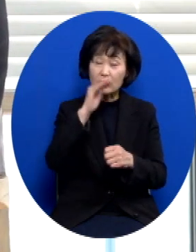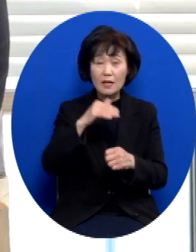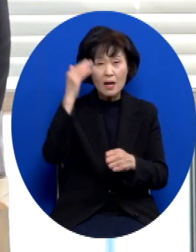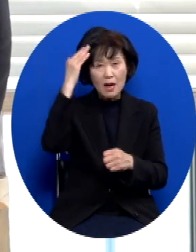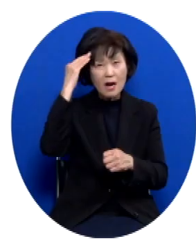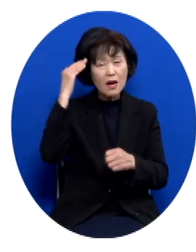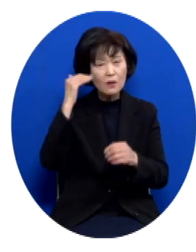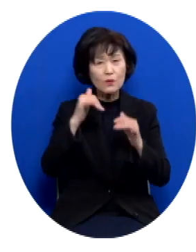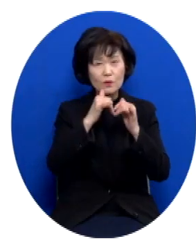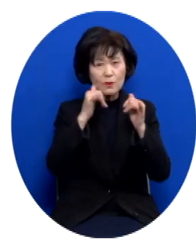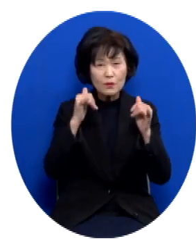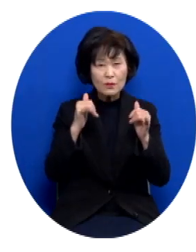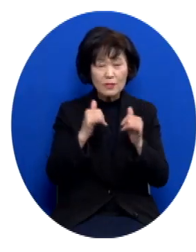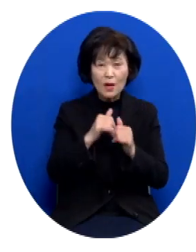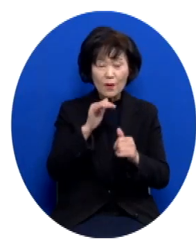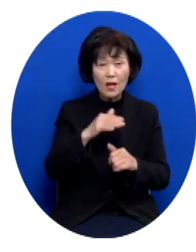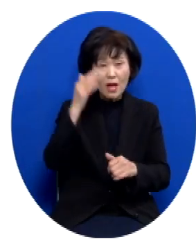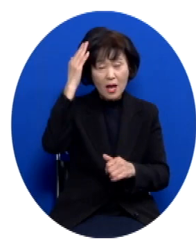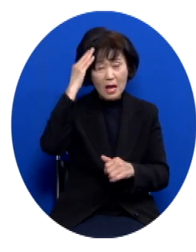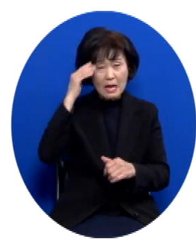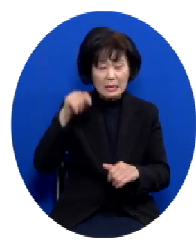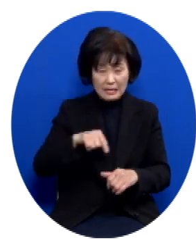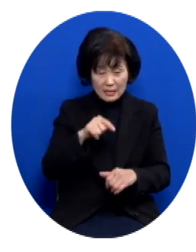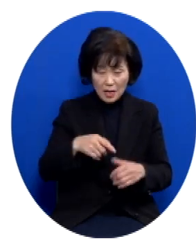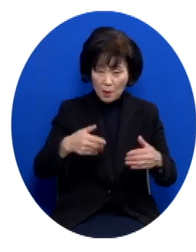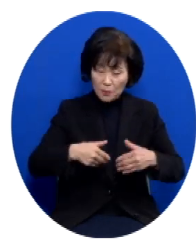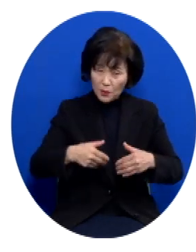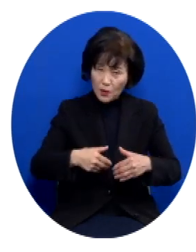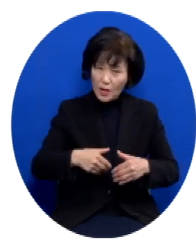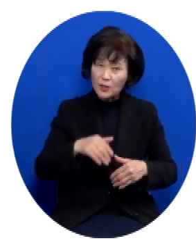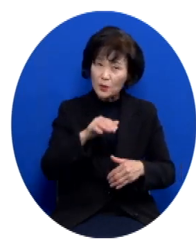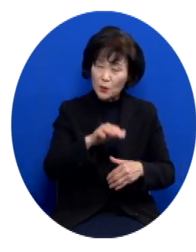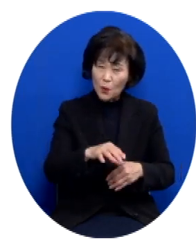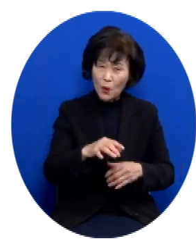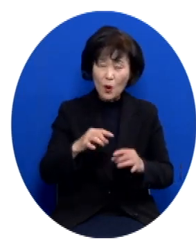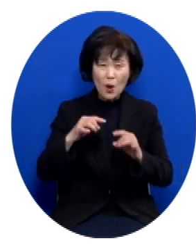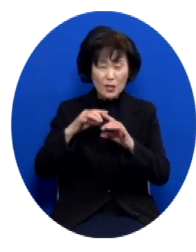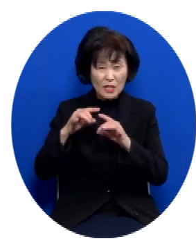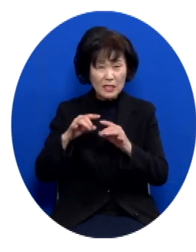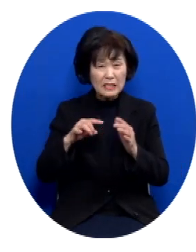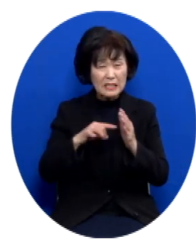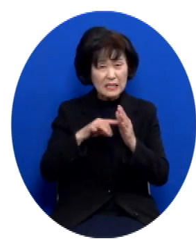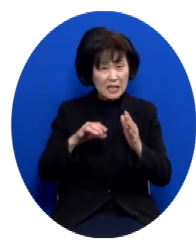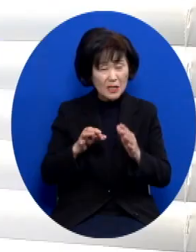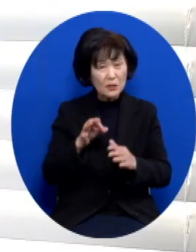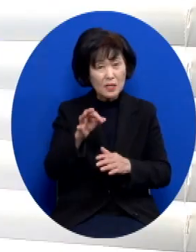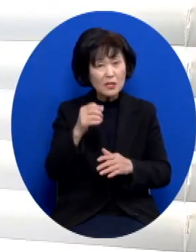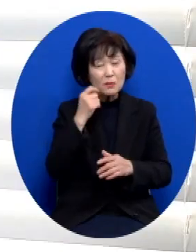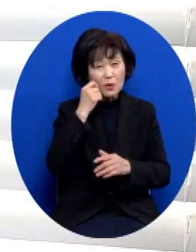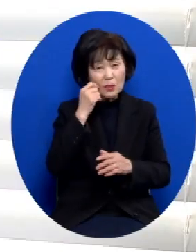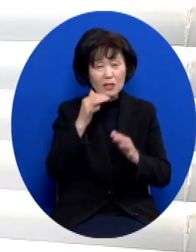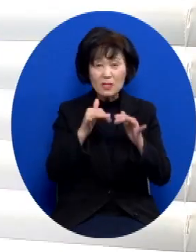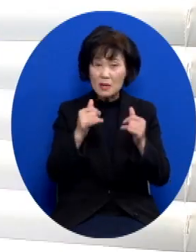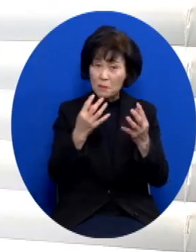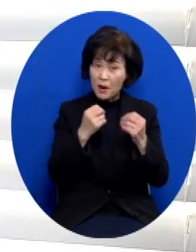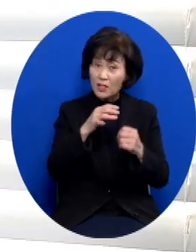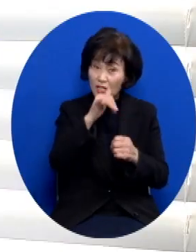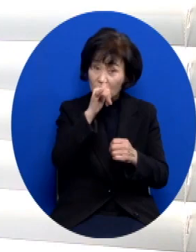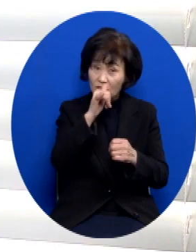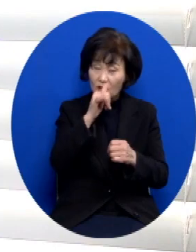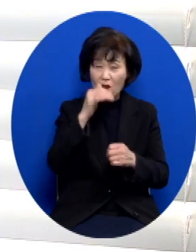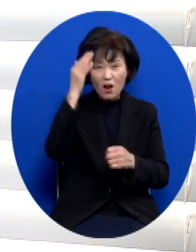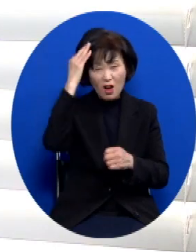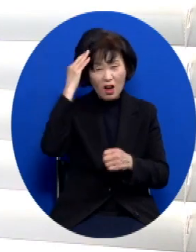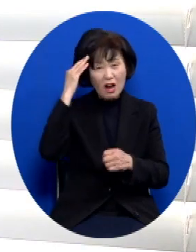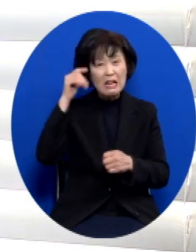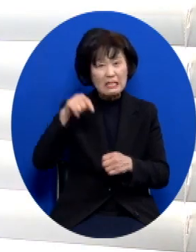사회에 연탄을 필요로 하는 그리고 에너지 빈곤층이 어느 정도 될까요? 연탄 한 장에 의지할